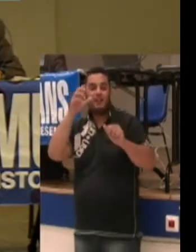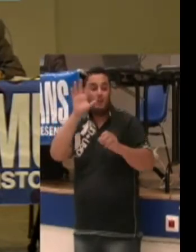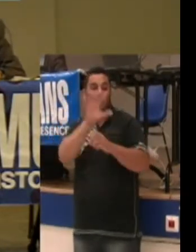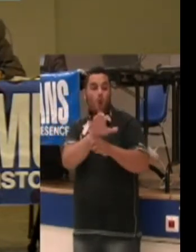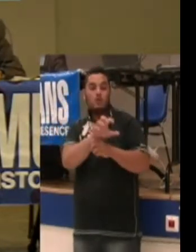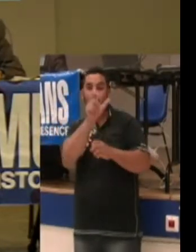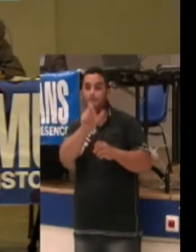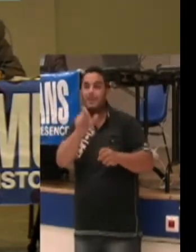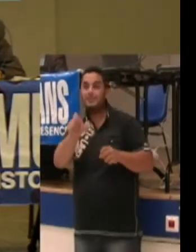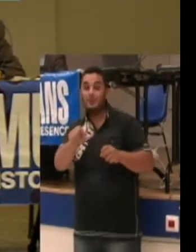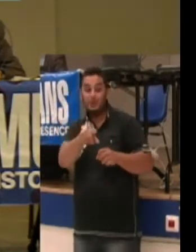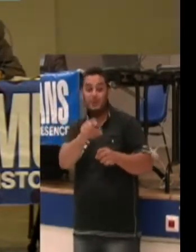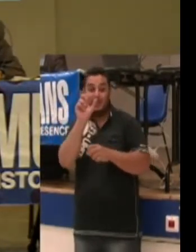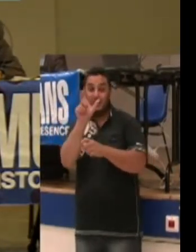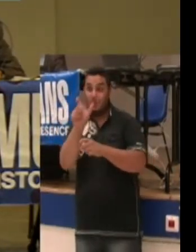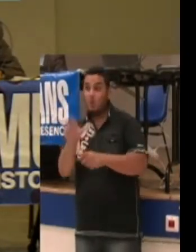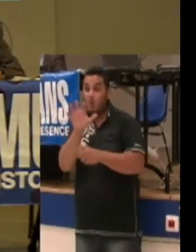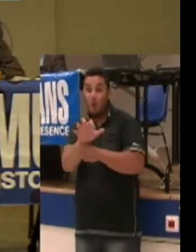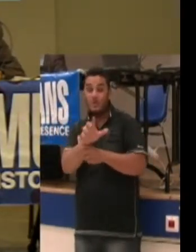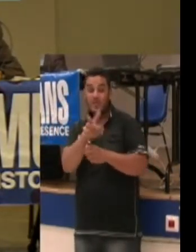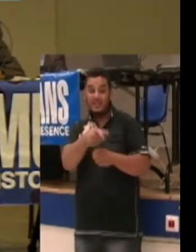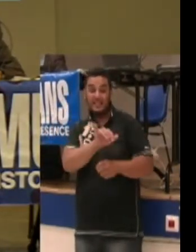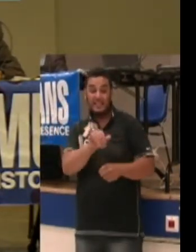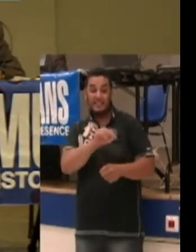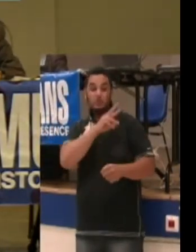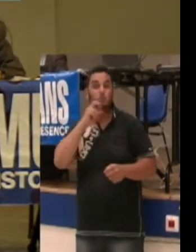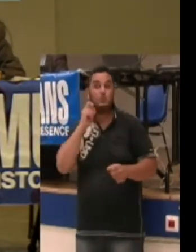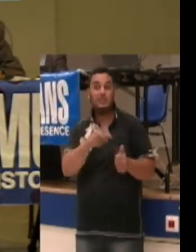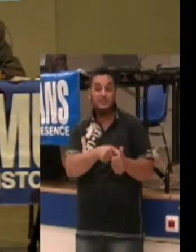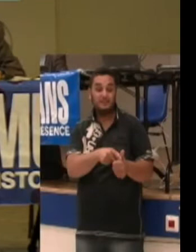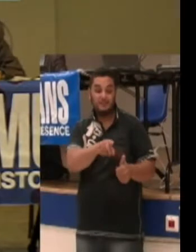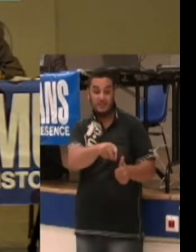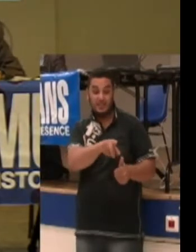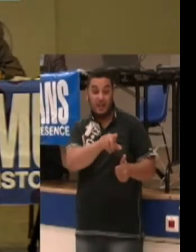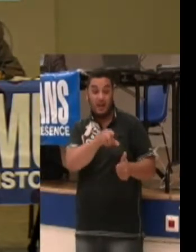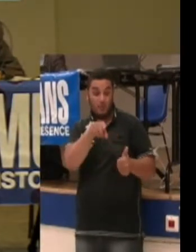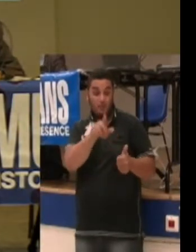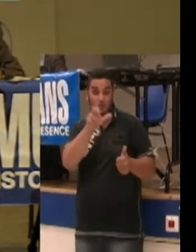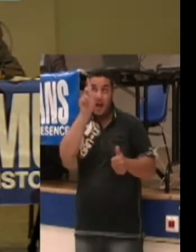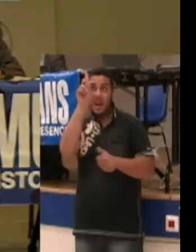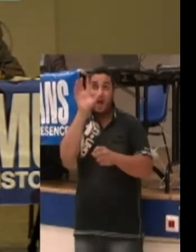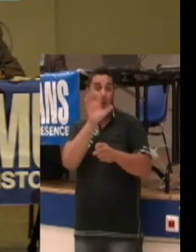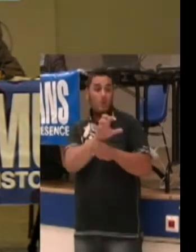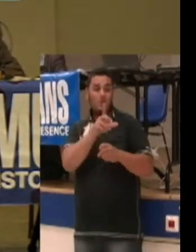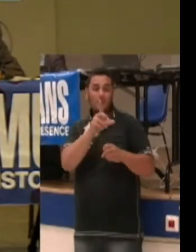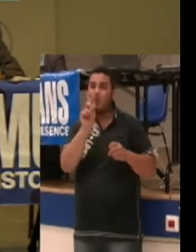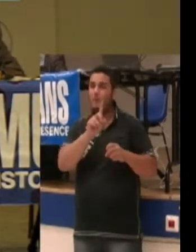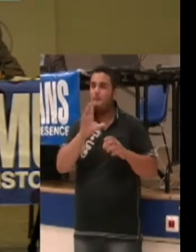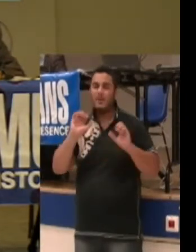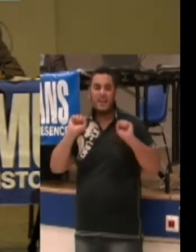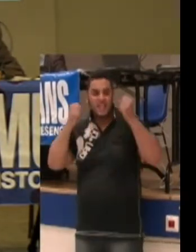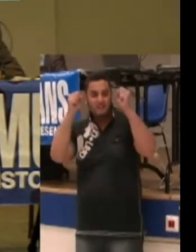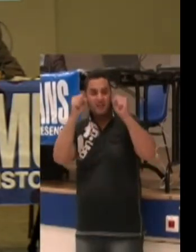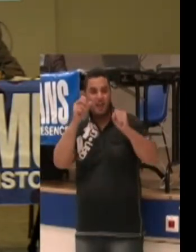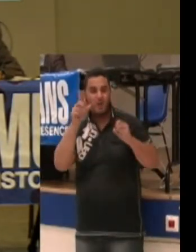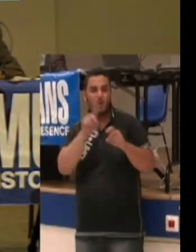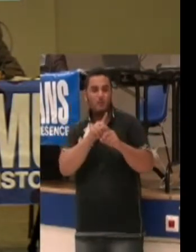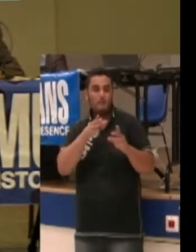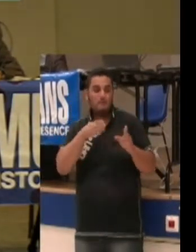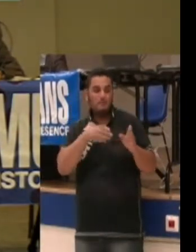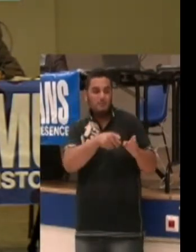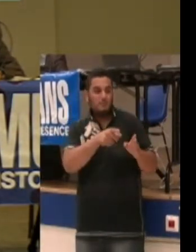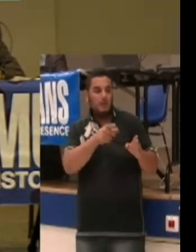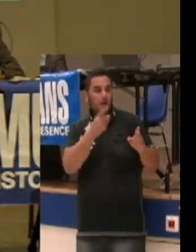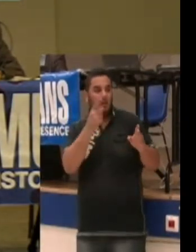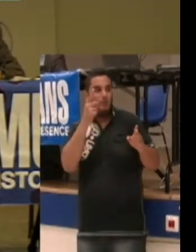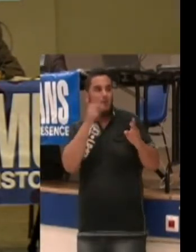ta'ala tout en récitant le Coran. Quand Allah subhanahu wa ta'ala dit al-kadhibin, si je suis un menteur et qu'Allah maudit les menteurs, si je